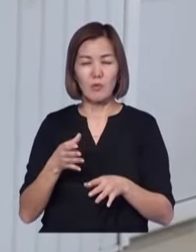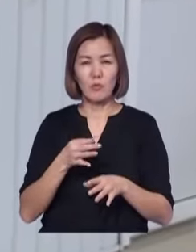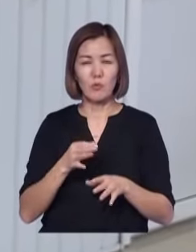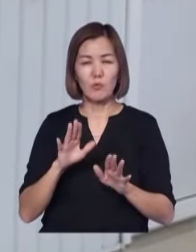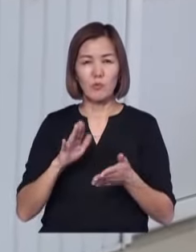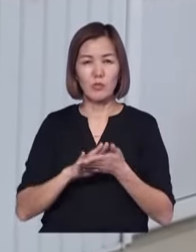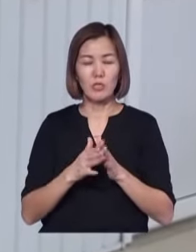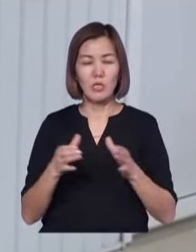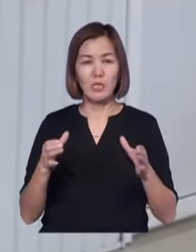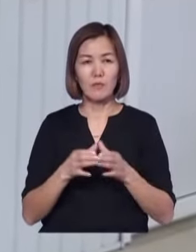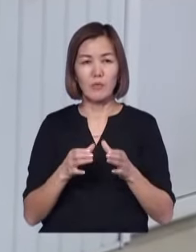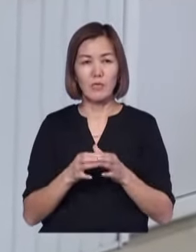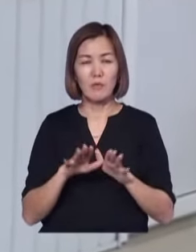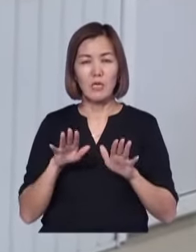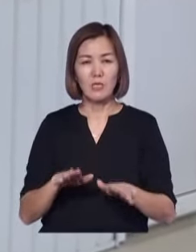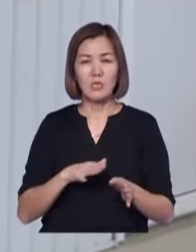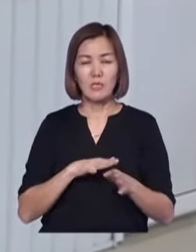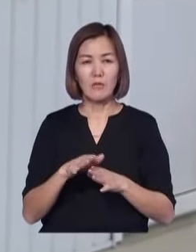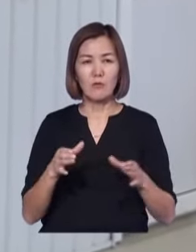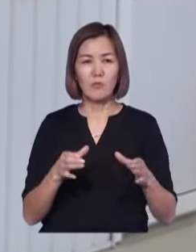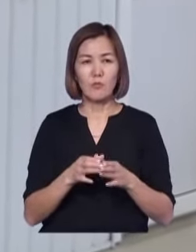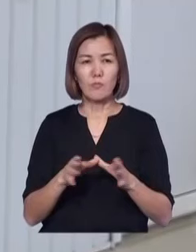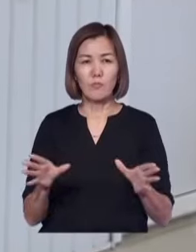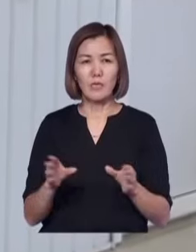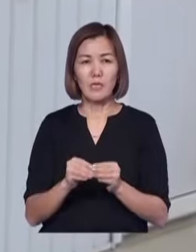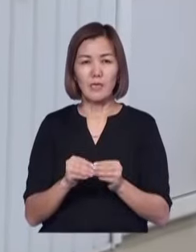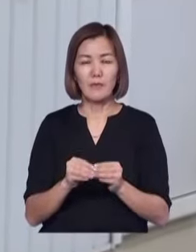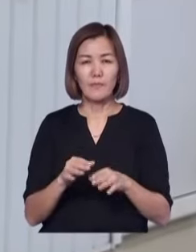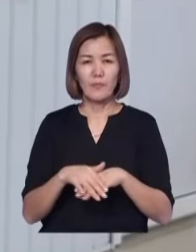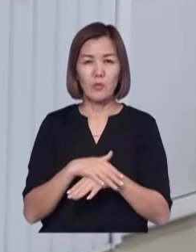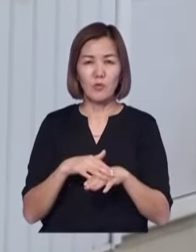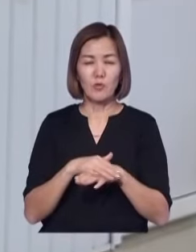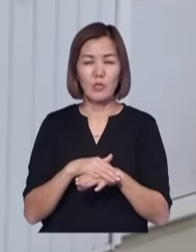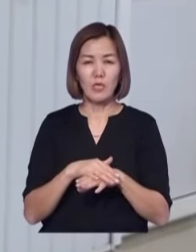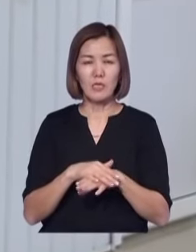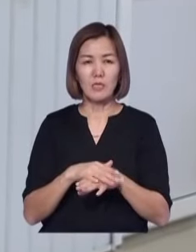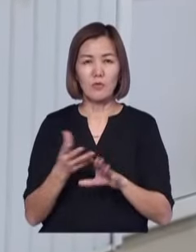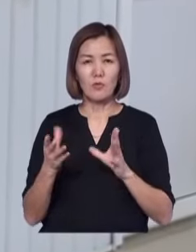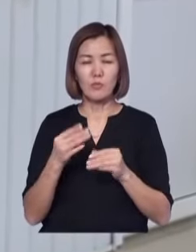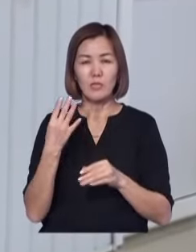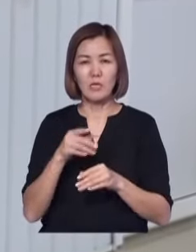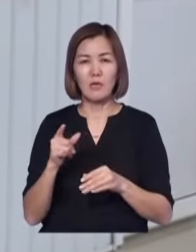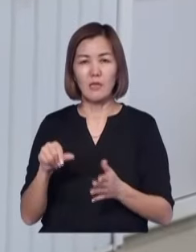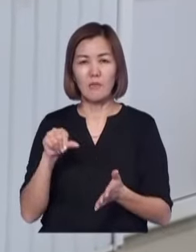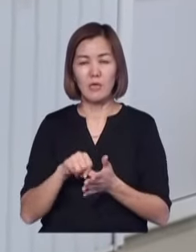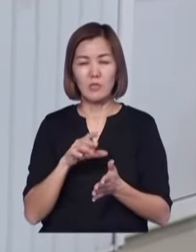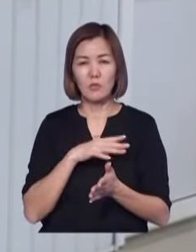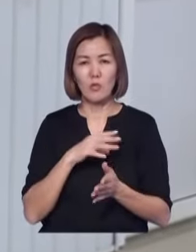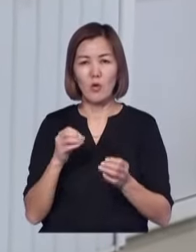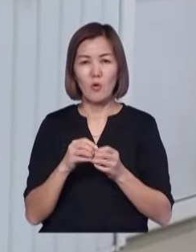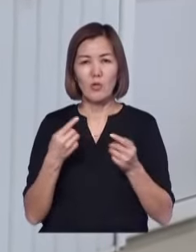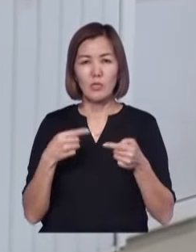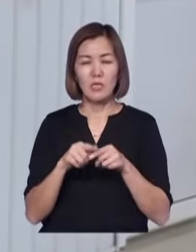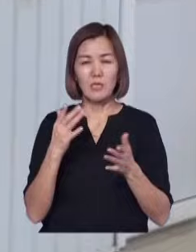жағдайлар департаментінің жергілікті атқарушы органдарымен тұрғындардың қосқанда 40-ға жуық адам және 10-нан